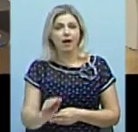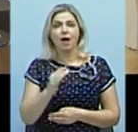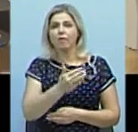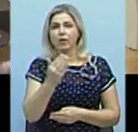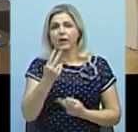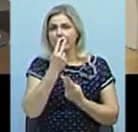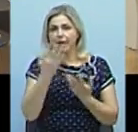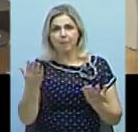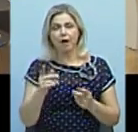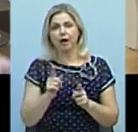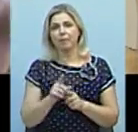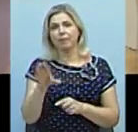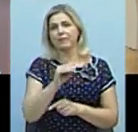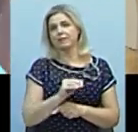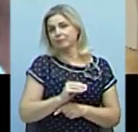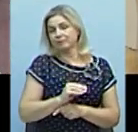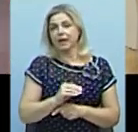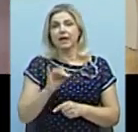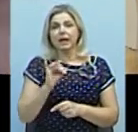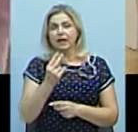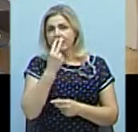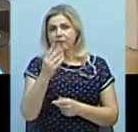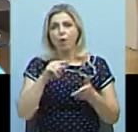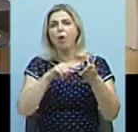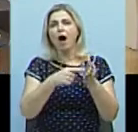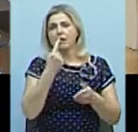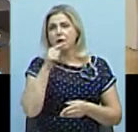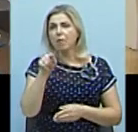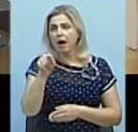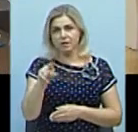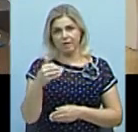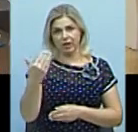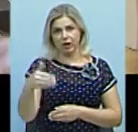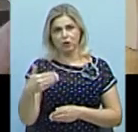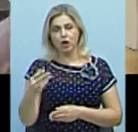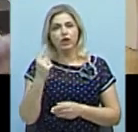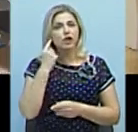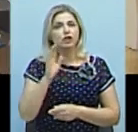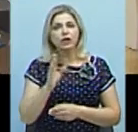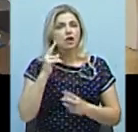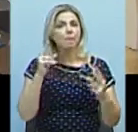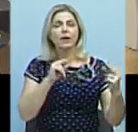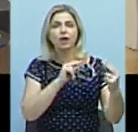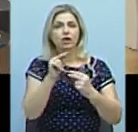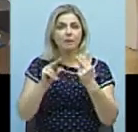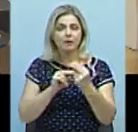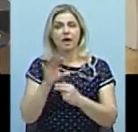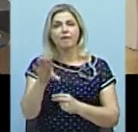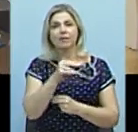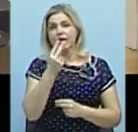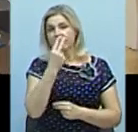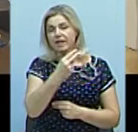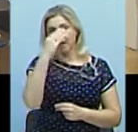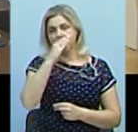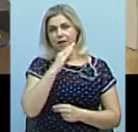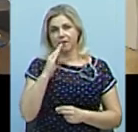бачать знизування плечима, не бачать вказування пальцем в їх бік. Вони не чують перешіптування. Все це бачать, відчувають, чують батьки.